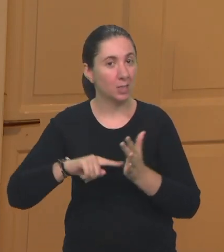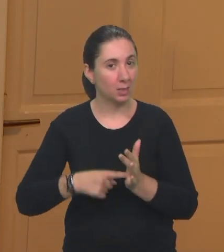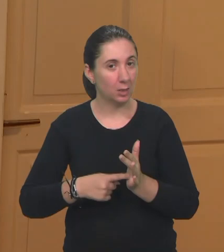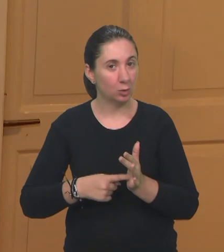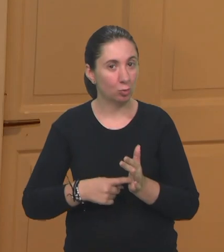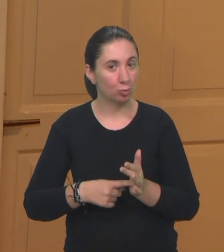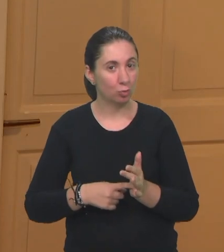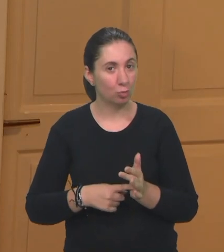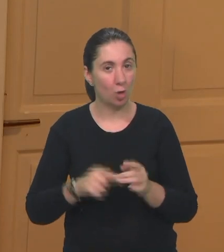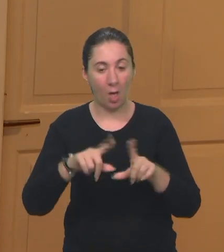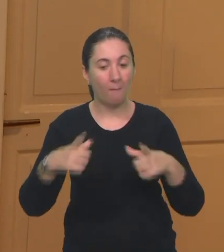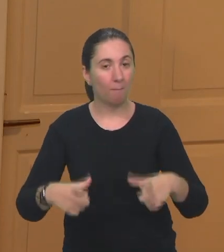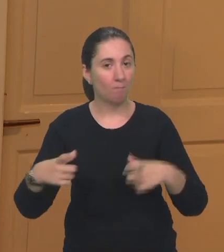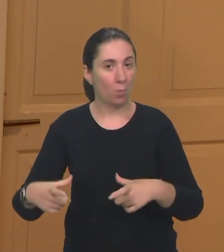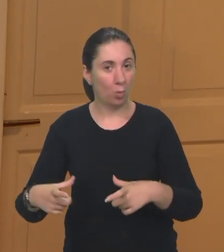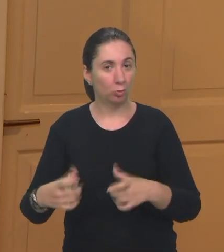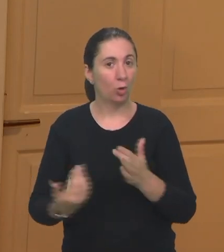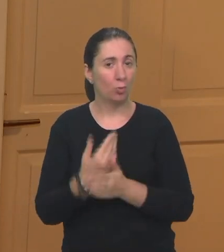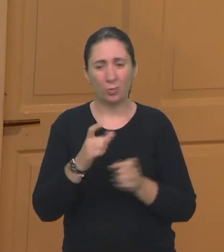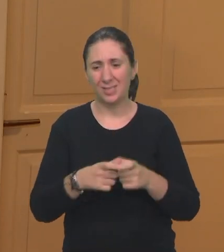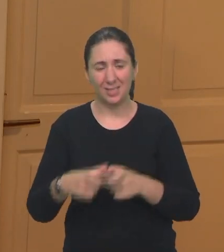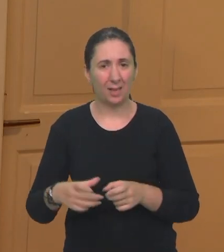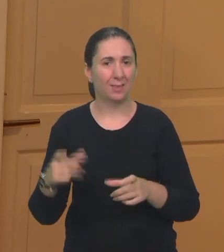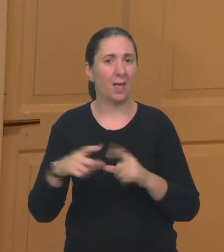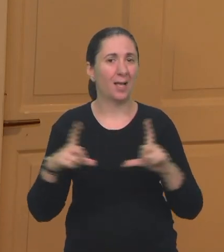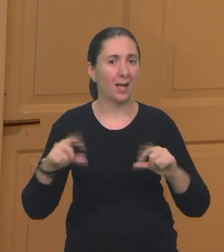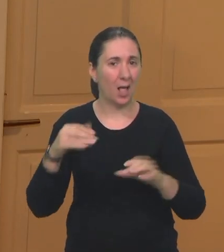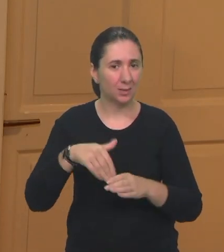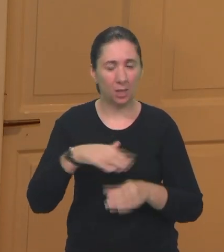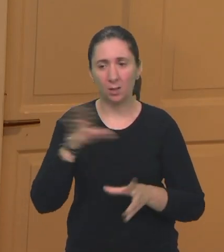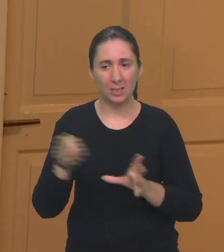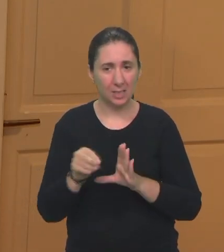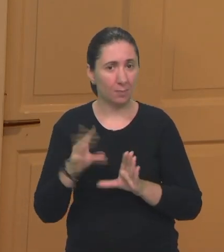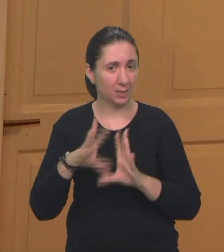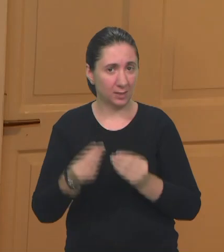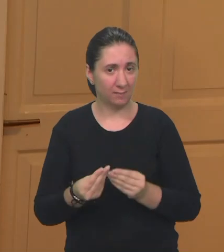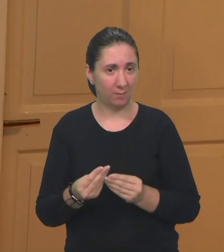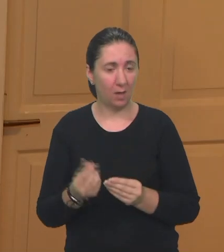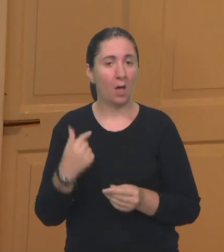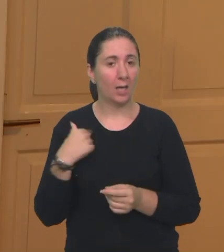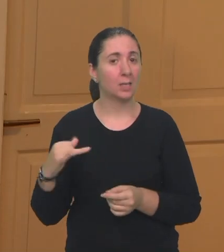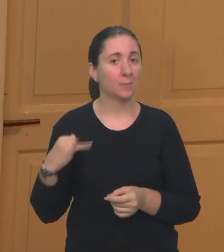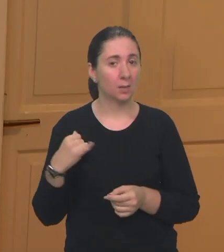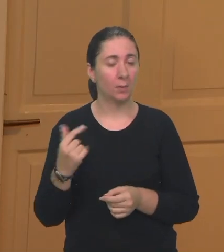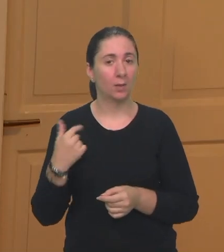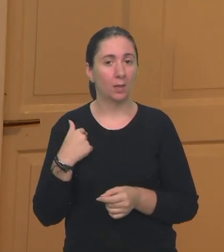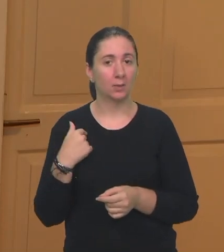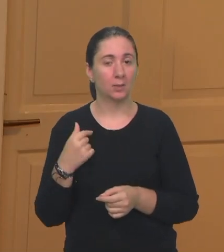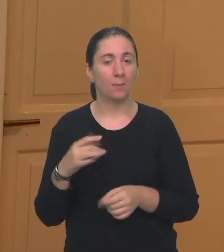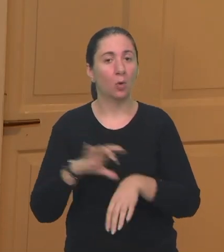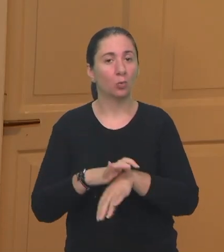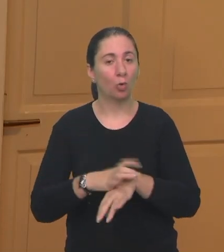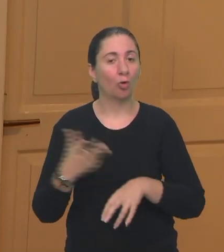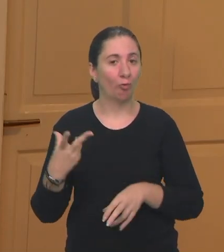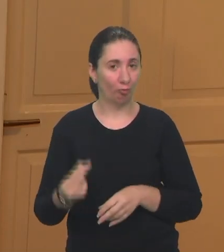10.000 single LP ploča, mnogo CD-a, kazeta, snimaka. A inače sam po zanimanju doktor veterinarske